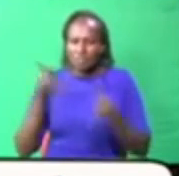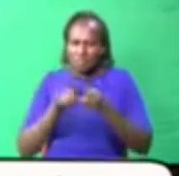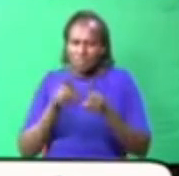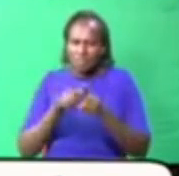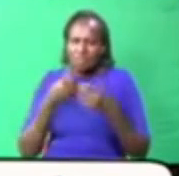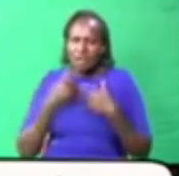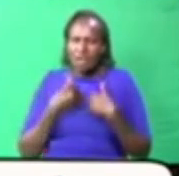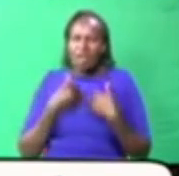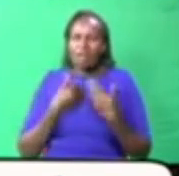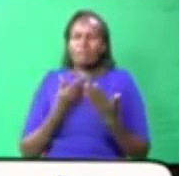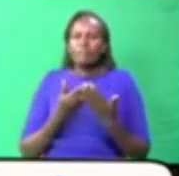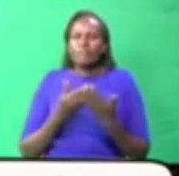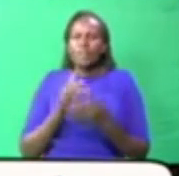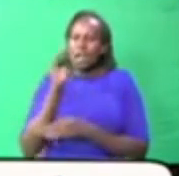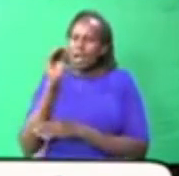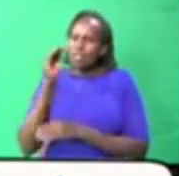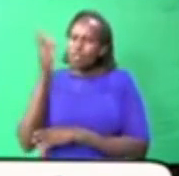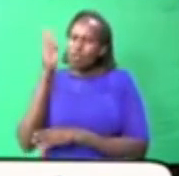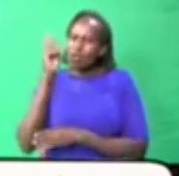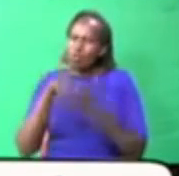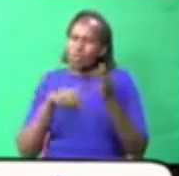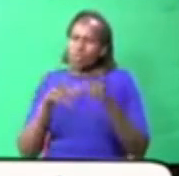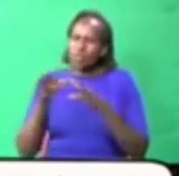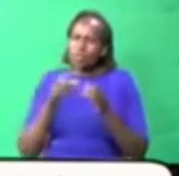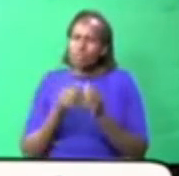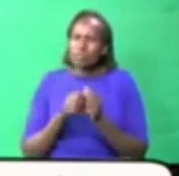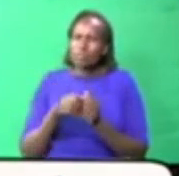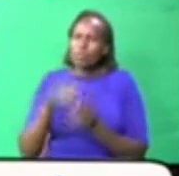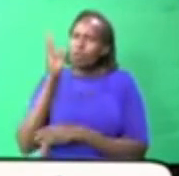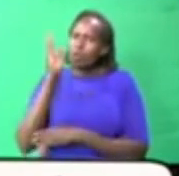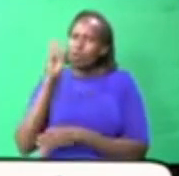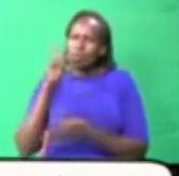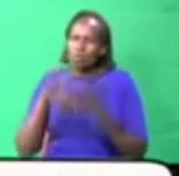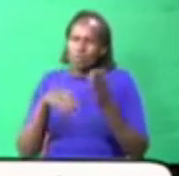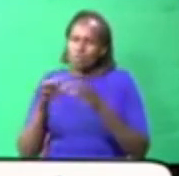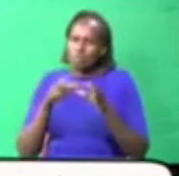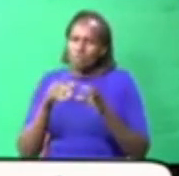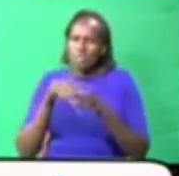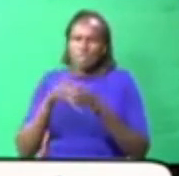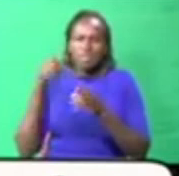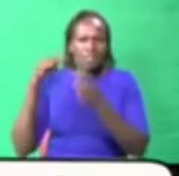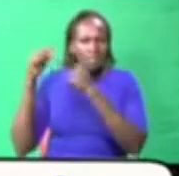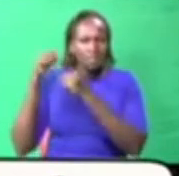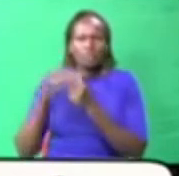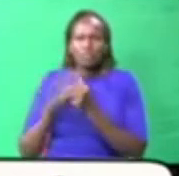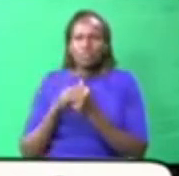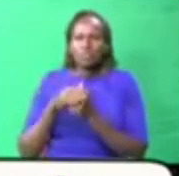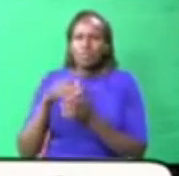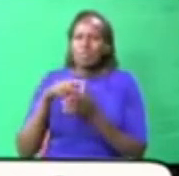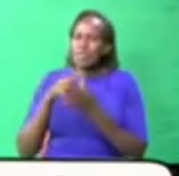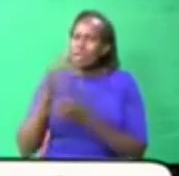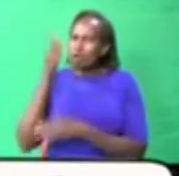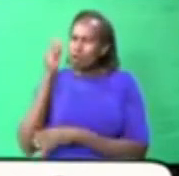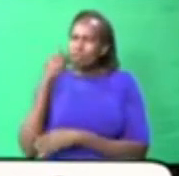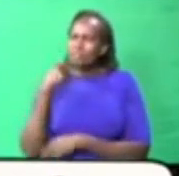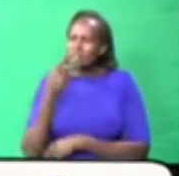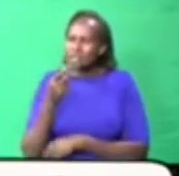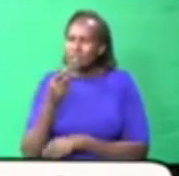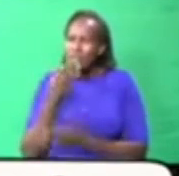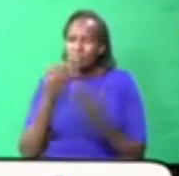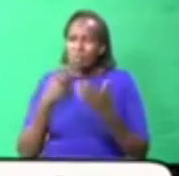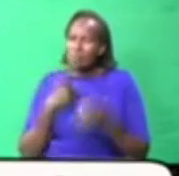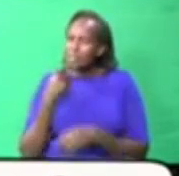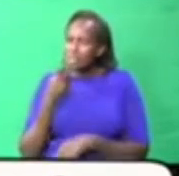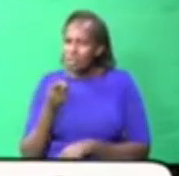Alikuwa anamuuliza Mungu, what is it you are doing? What is it you are doing in our generation? Naye Mungu kamwambia, even if I could tell you could not